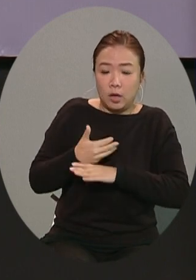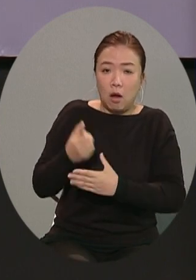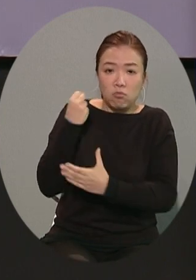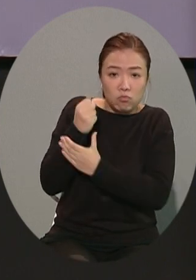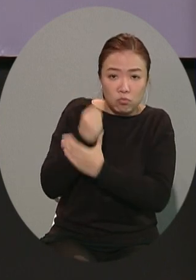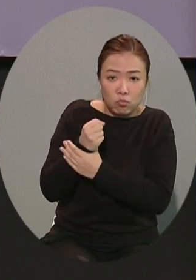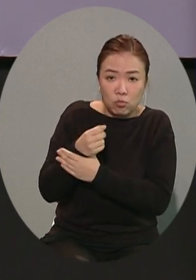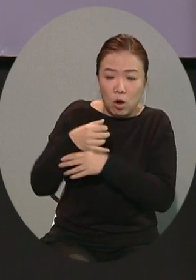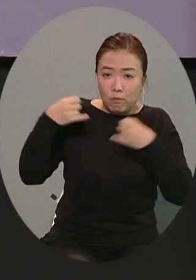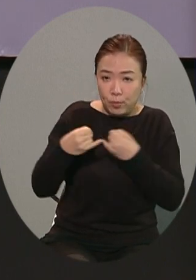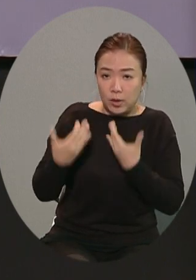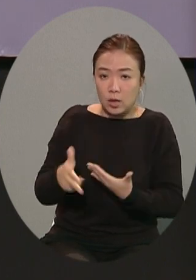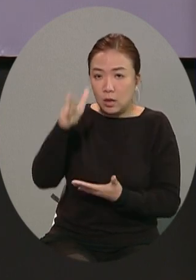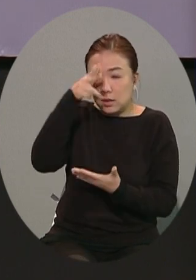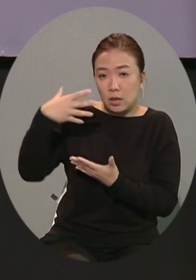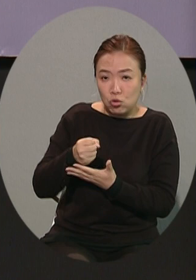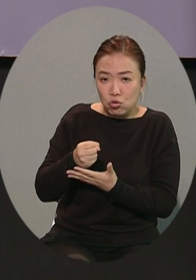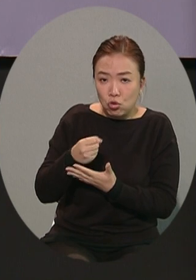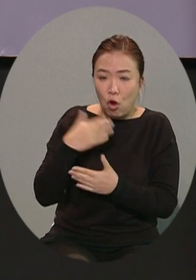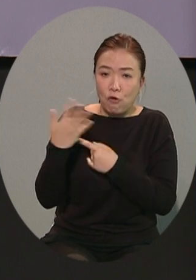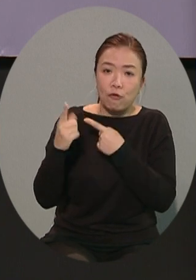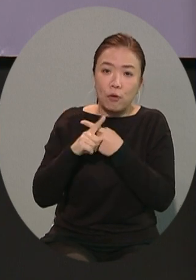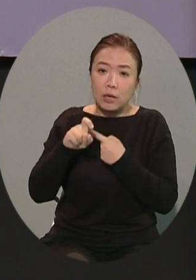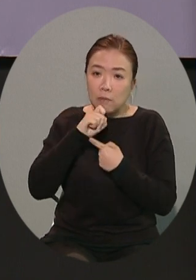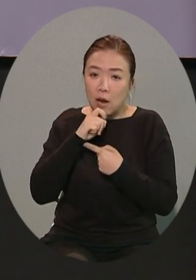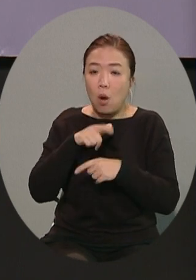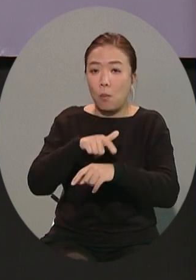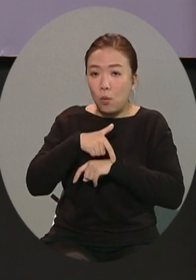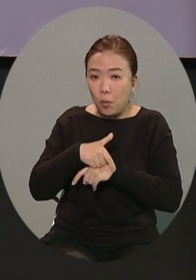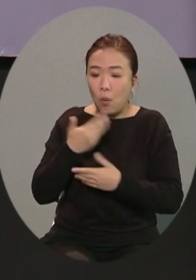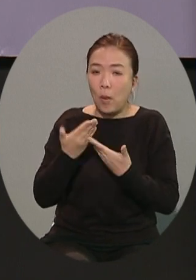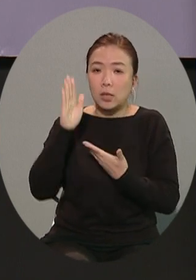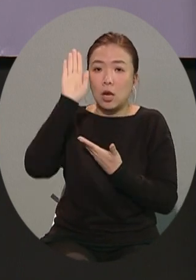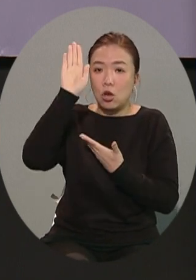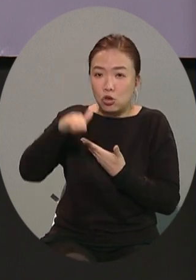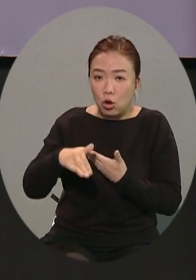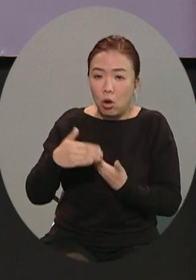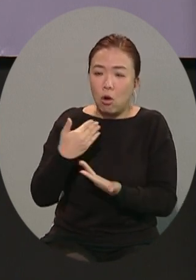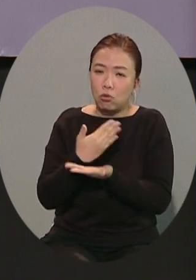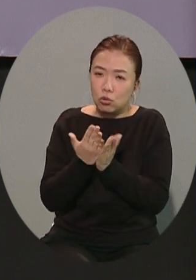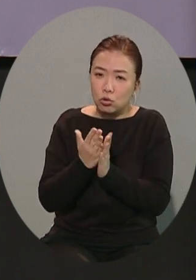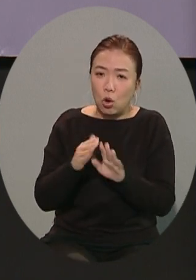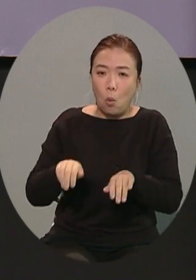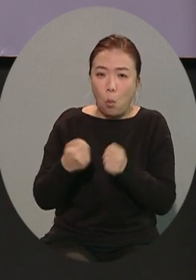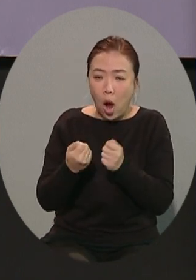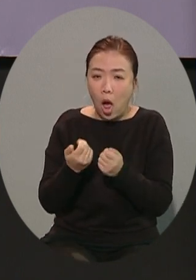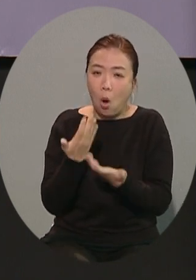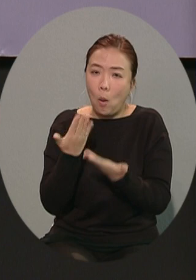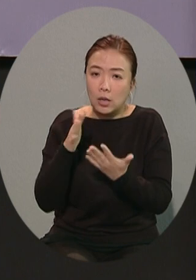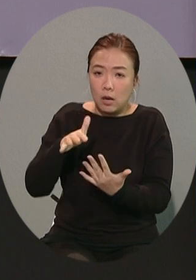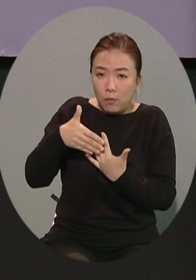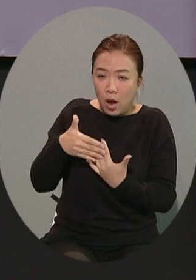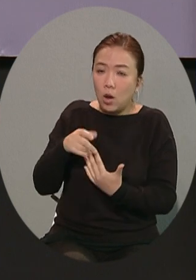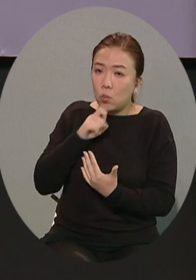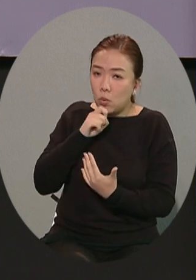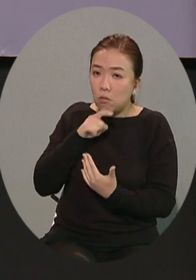權。當中佢哋嘅風險係會被捕、前途同埋失去自由，或者失去佢嘅摯愛。 嘉誠，